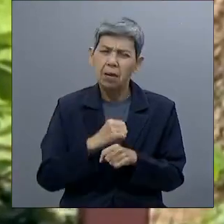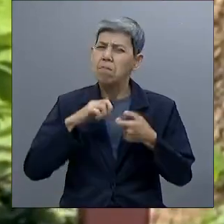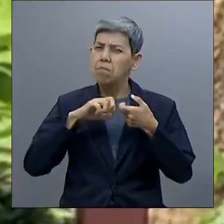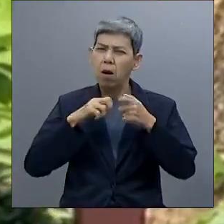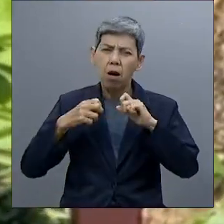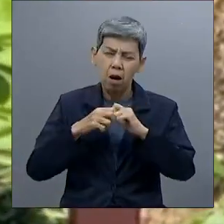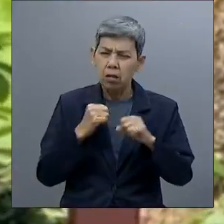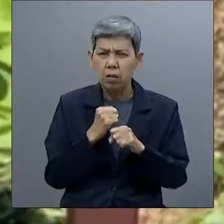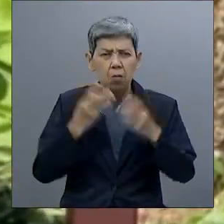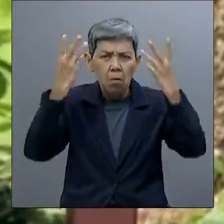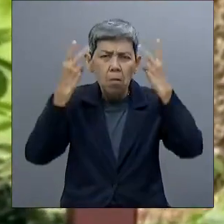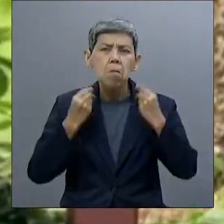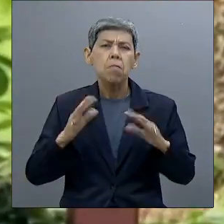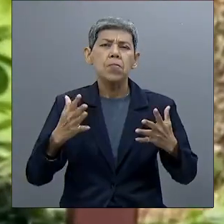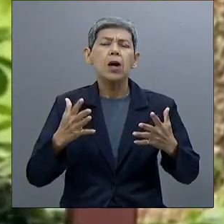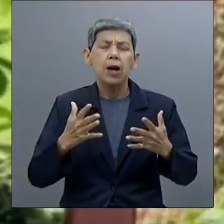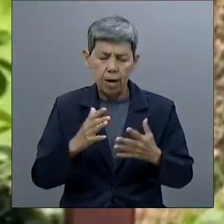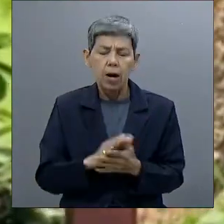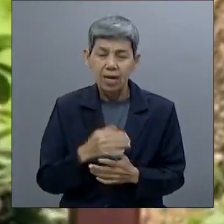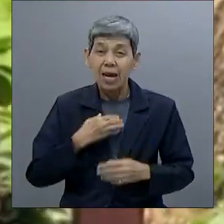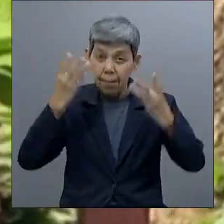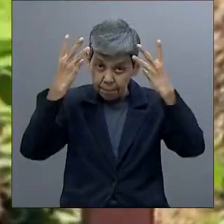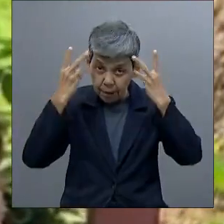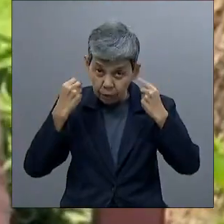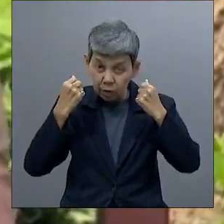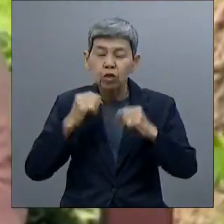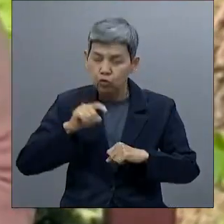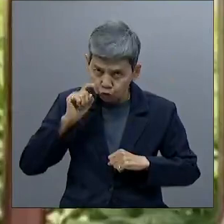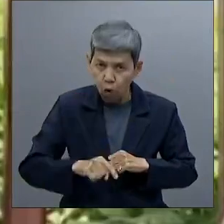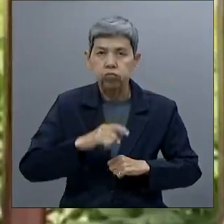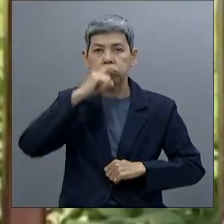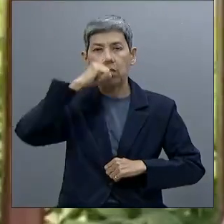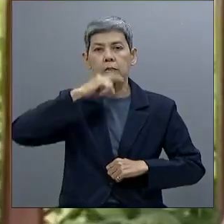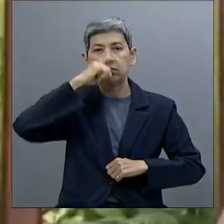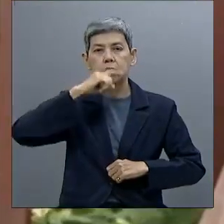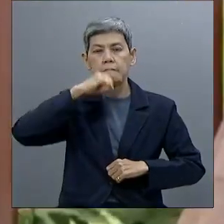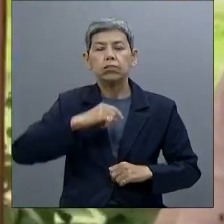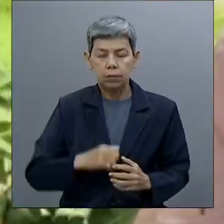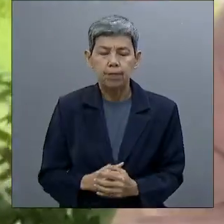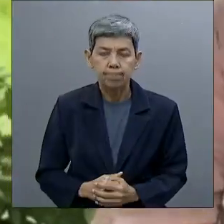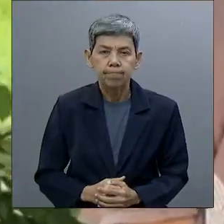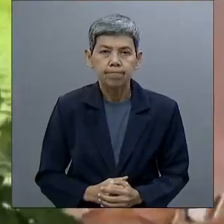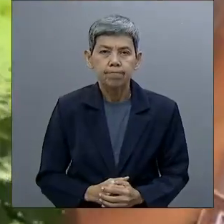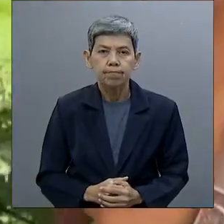าการไม่มีบัตรประชาชนย้ำว่าการมีบัตรประชาชนต้องเป็นคนไทยเท่านั้นนะคะ